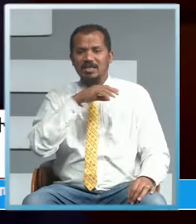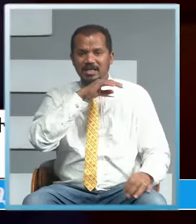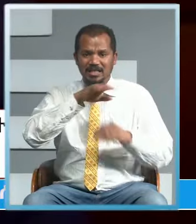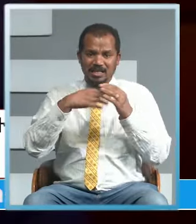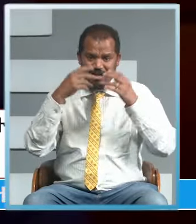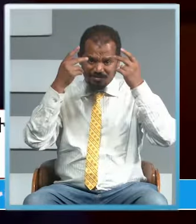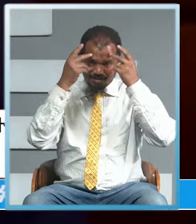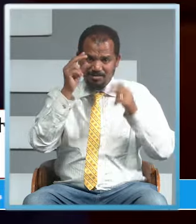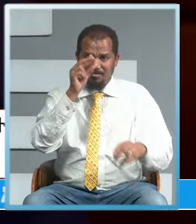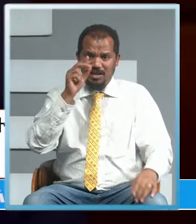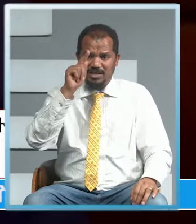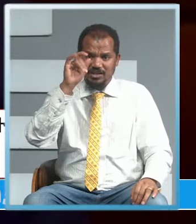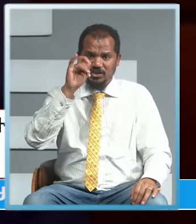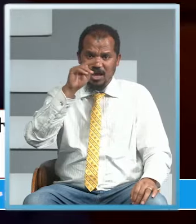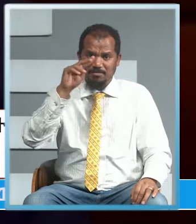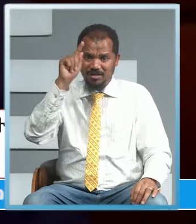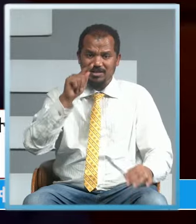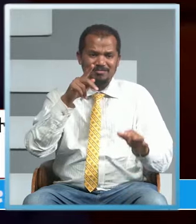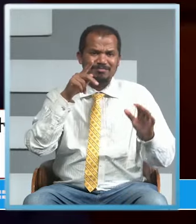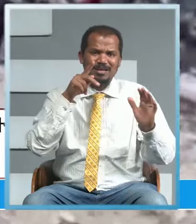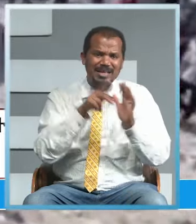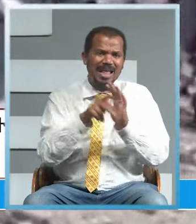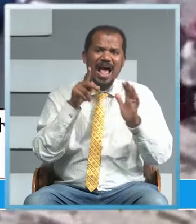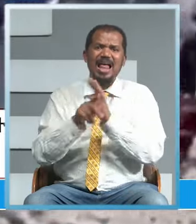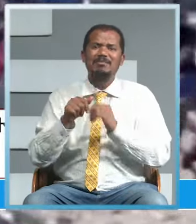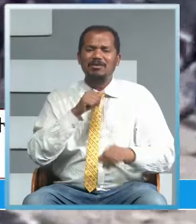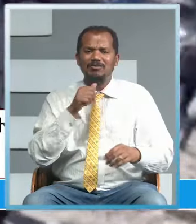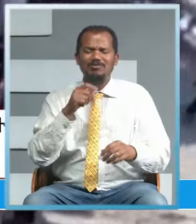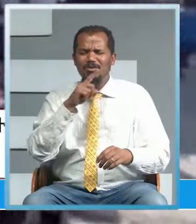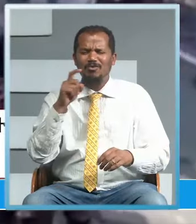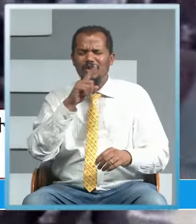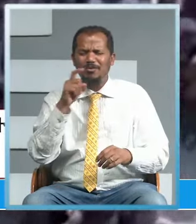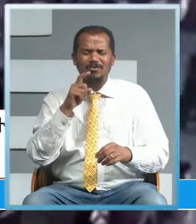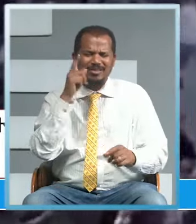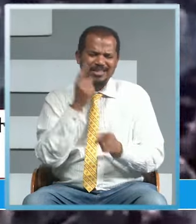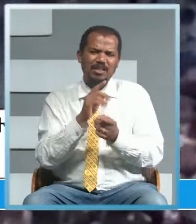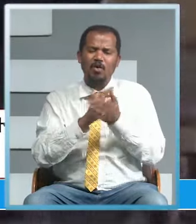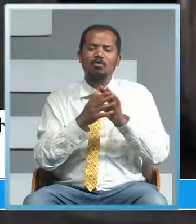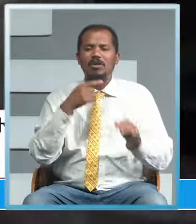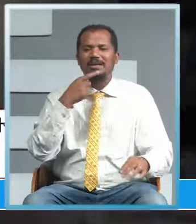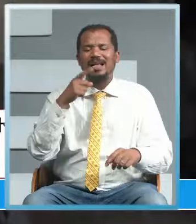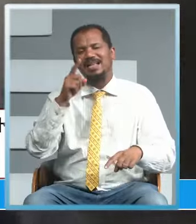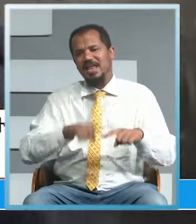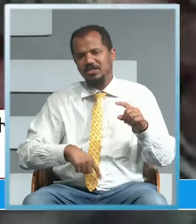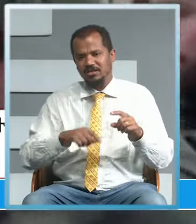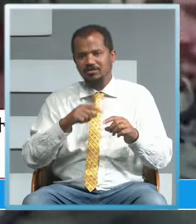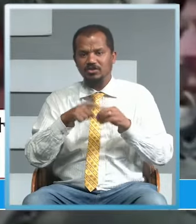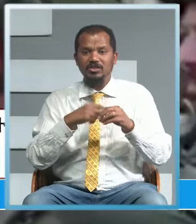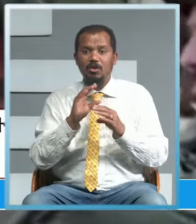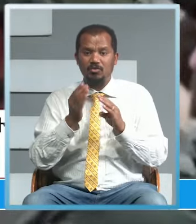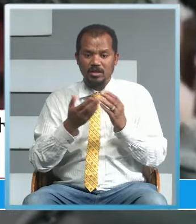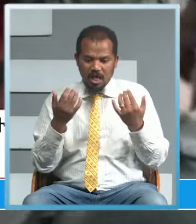ብሏል። እስራኤል ጠቅላይ ሚኒስትር ቤንጃሚን ኔታንያሁ መገደል አለመገደሉን 100% እርግጠኛ ሆኖ መናገር አይቻልም ያሉ